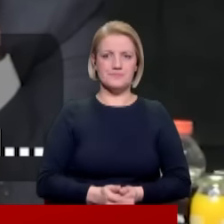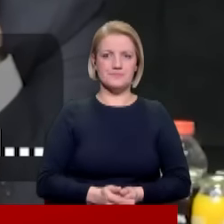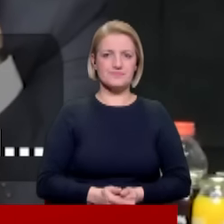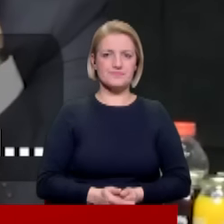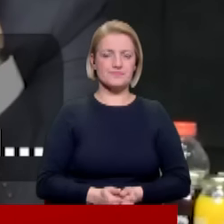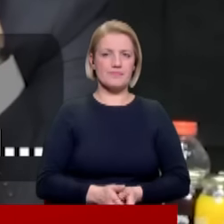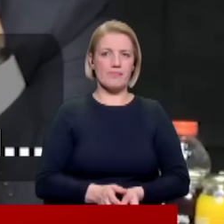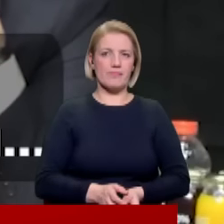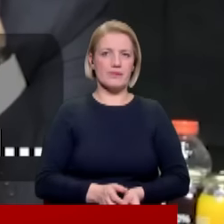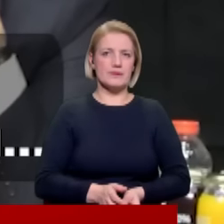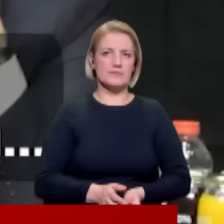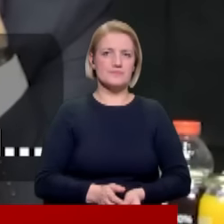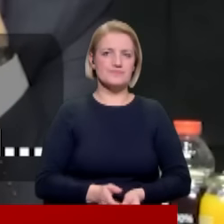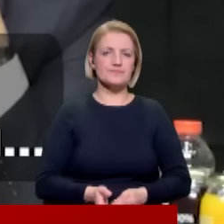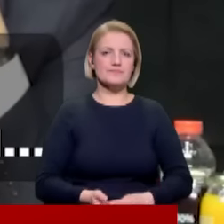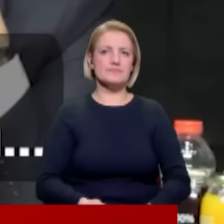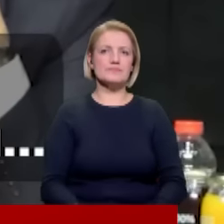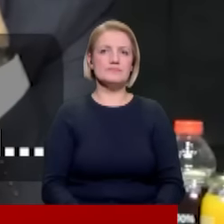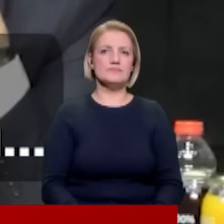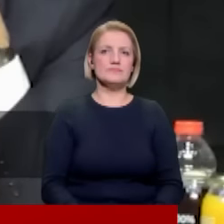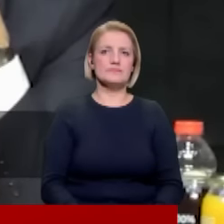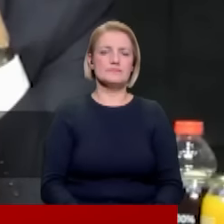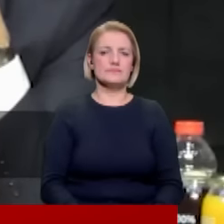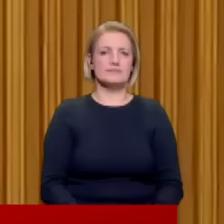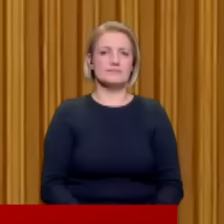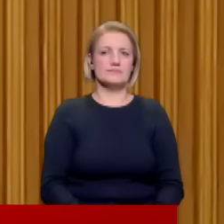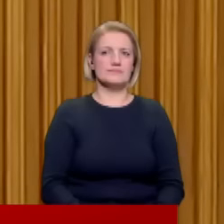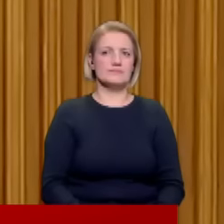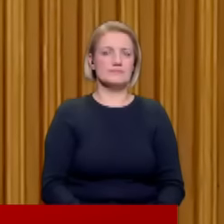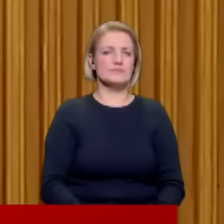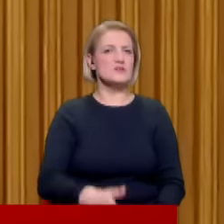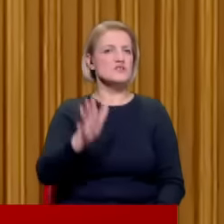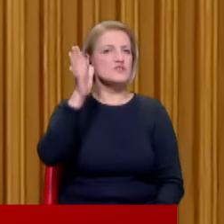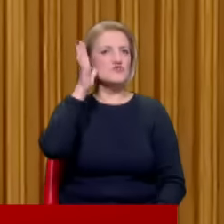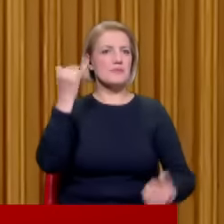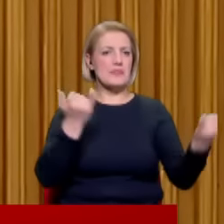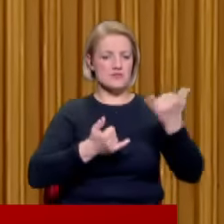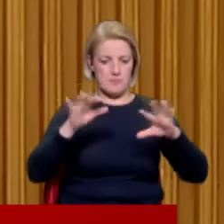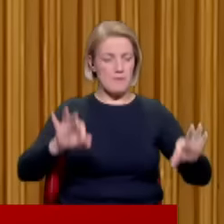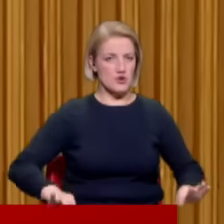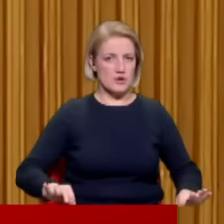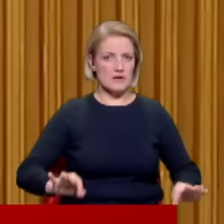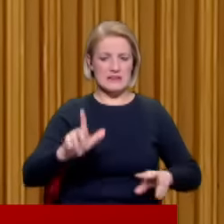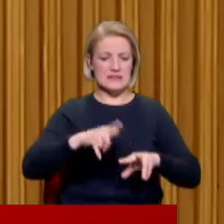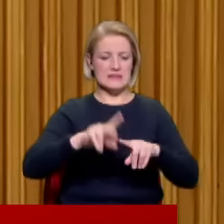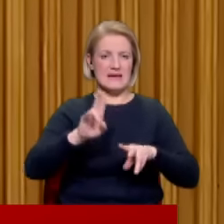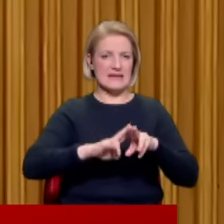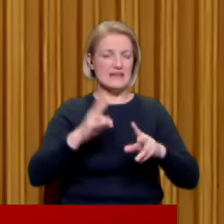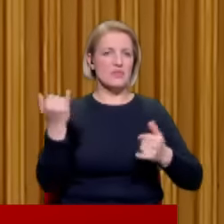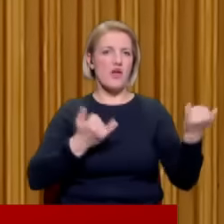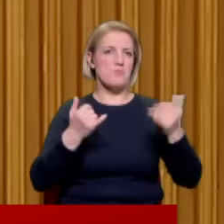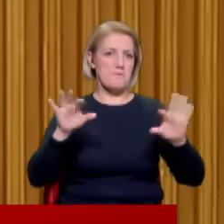Türkiye özgü, kendi icat ettiğin bir laiklik kavramını bana dayatıyorsun. Cami polemiği başlatayım, laiklik